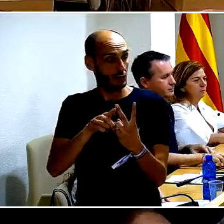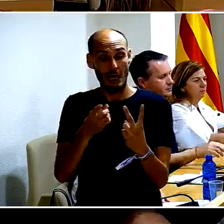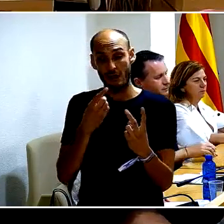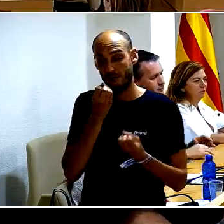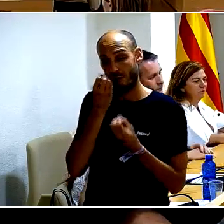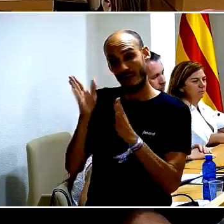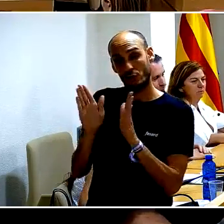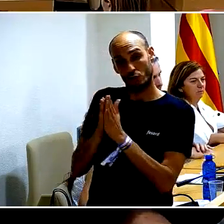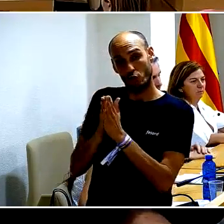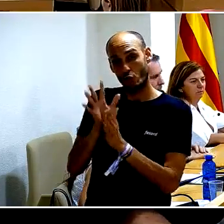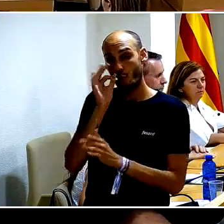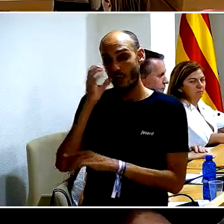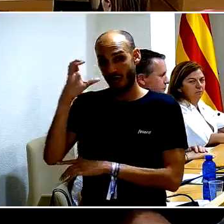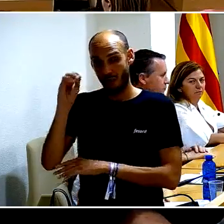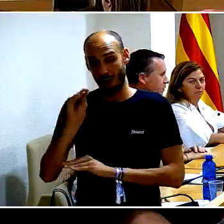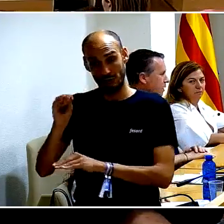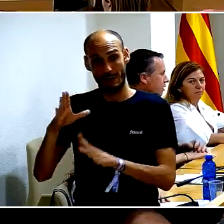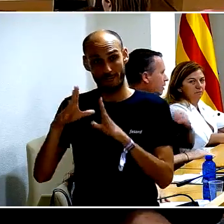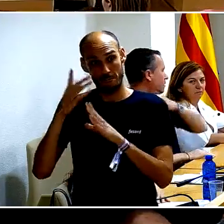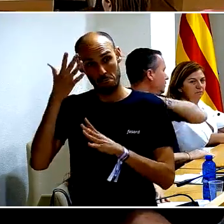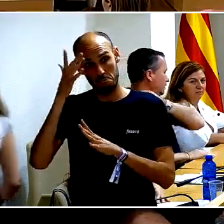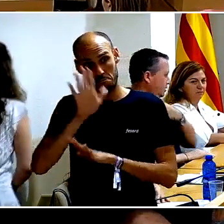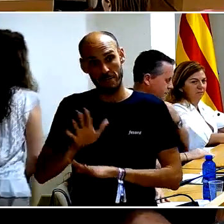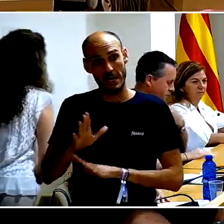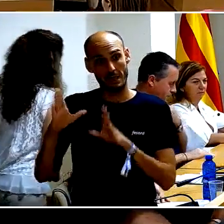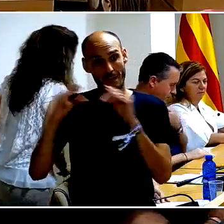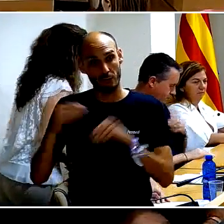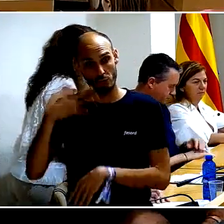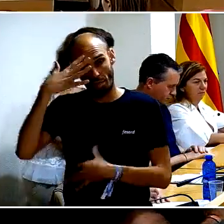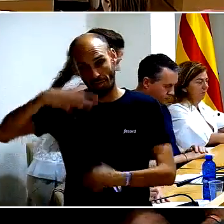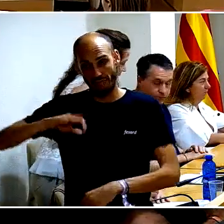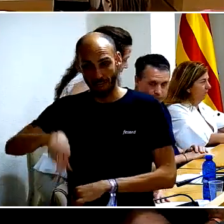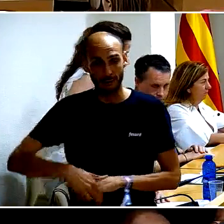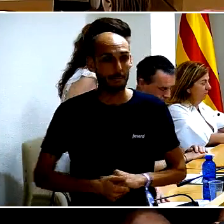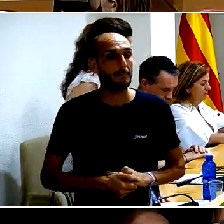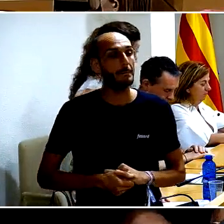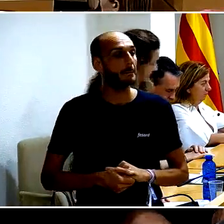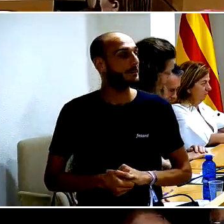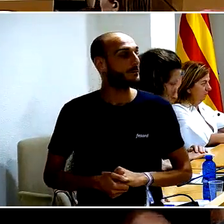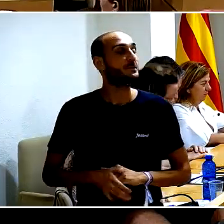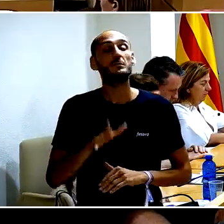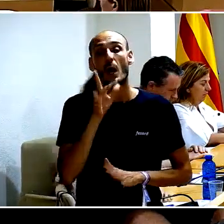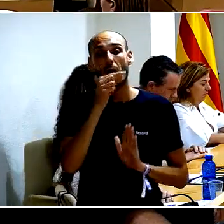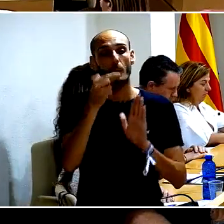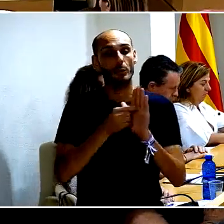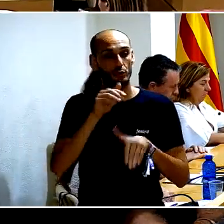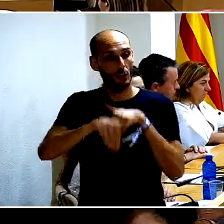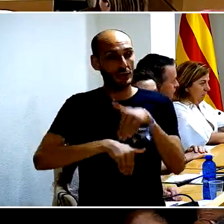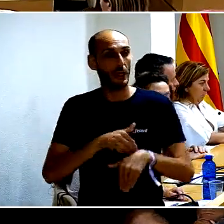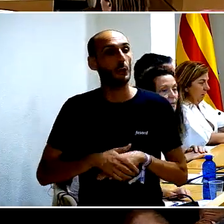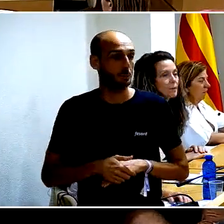que parece ser que tampoco se enteran allí. Vale. Pues ara sí, passem a la votació del punt, si no n'hi ha més